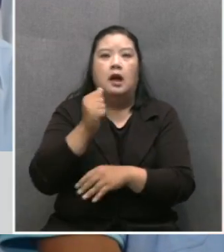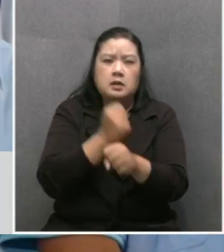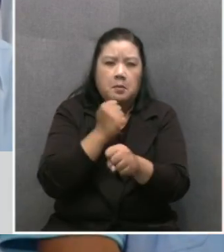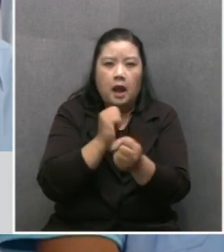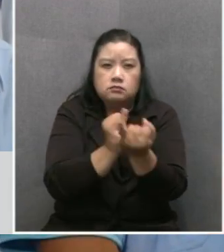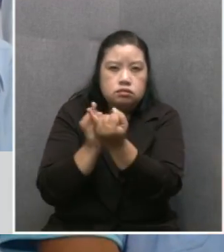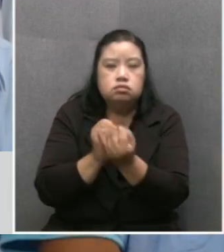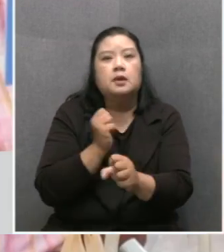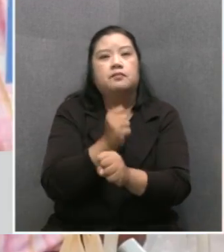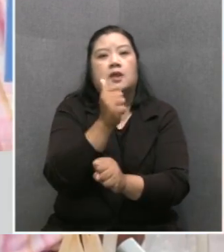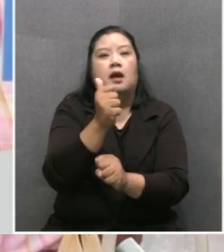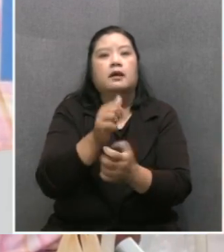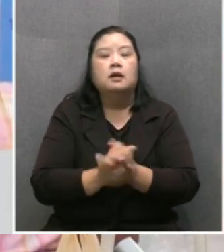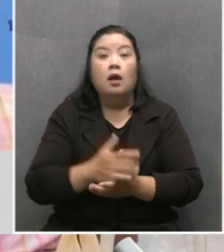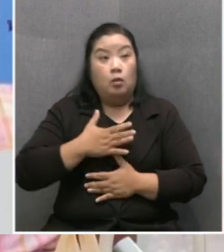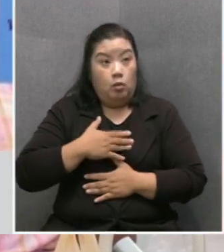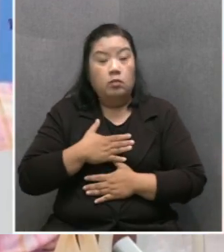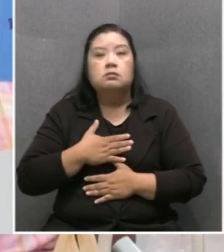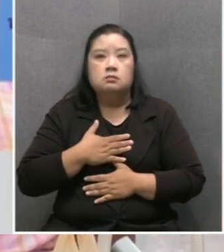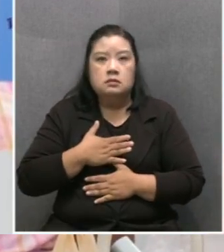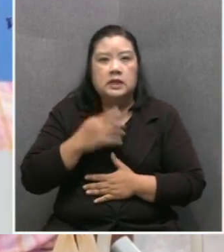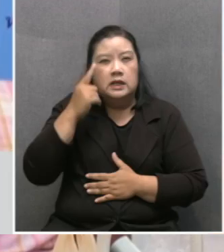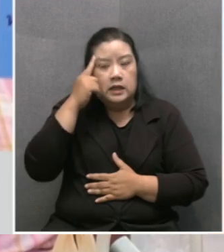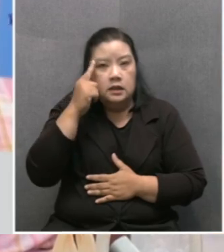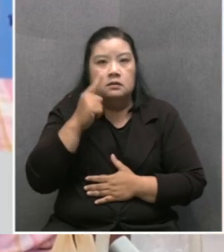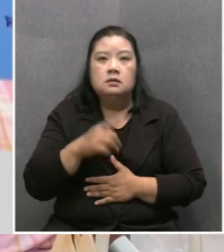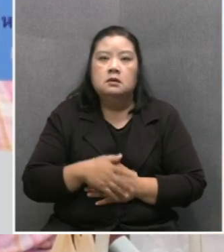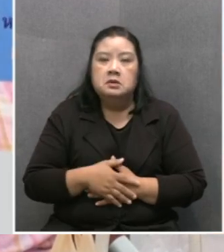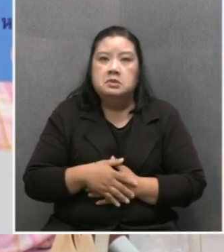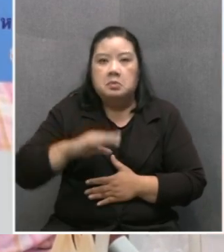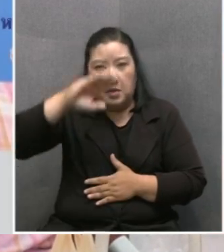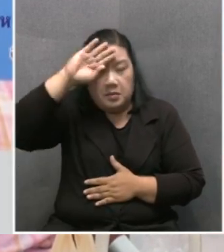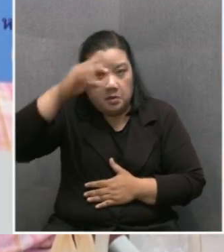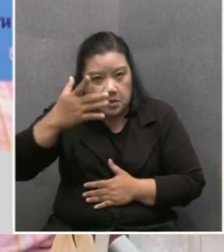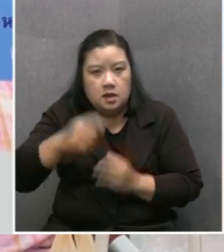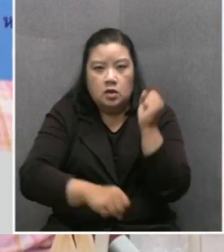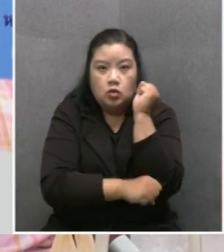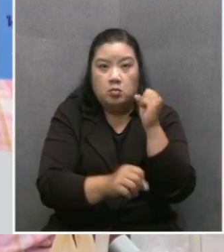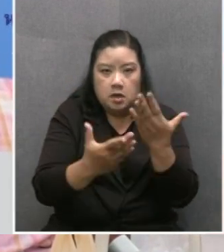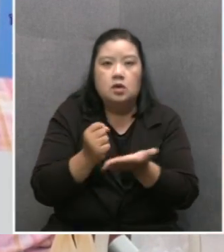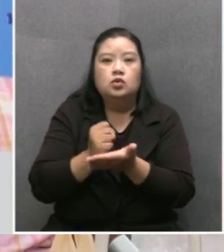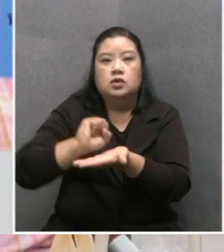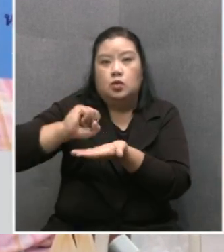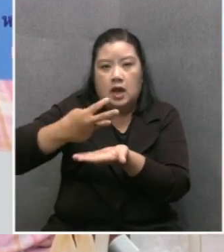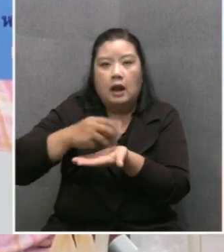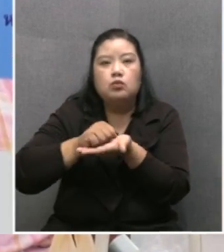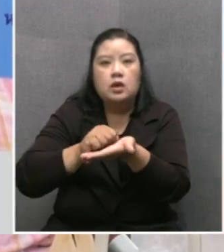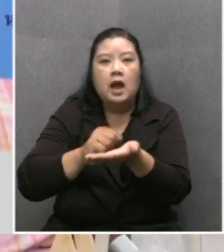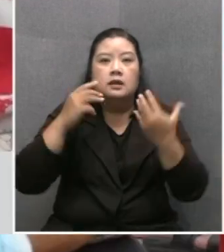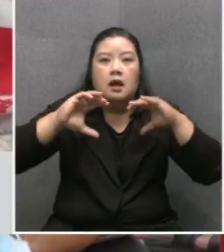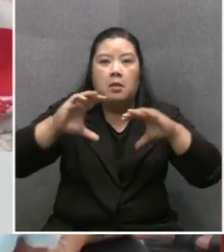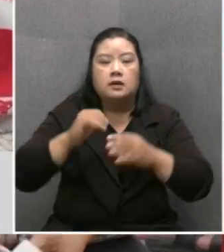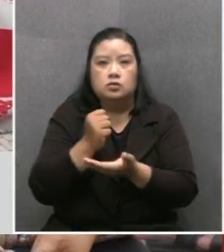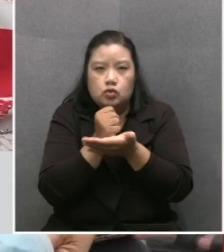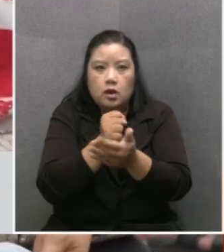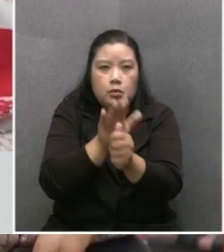นี้พรรคไทยชนะจะมุ่งเน้นนโยบายไม่เจ็บไม่จนดูแลคนไทยด้านสวัสดิการเพราะมองว่าเป็นเรื่องสำคัญแต่ที่ผ่านม